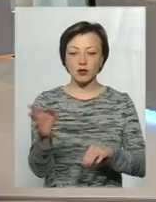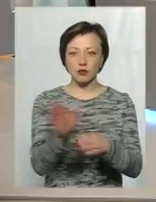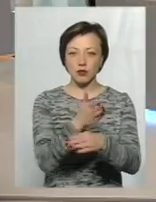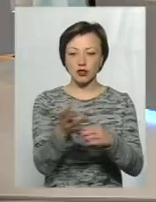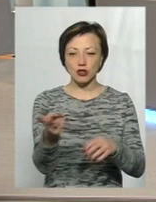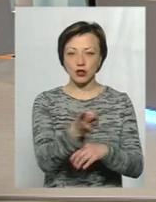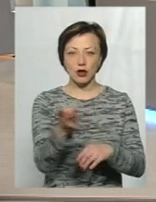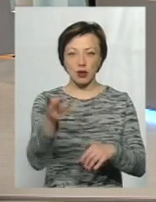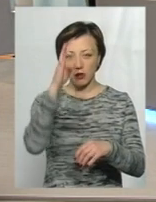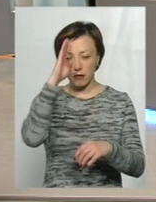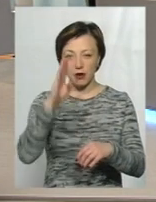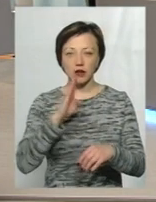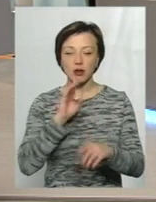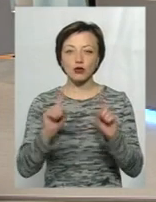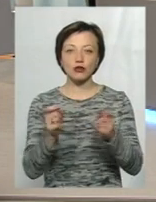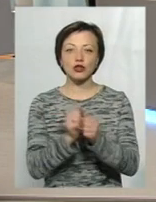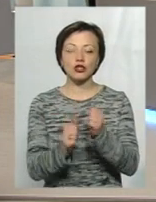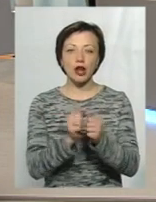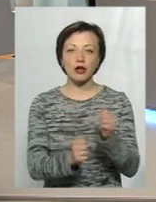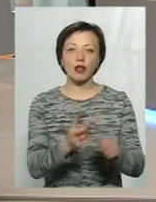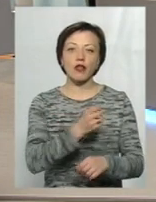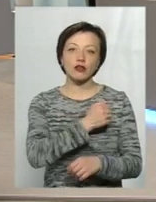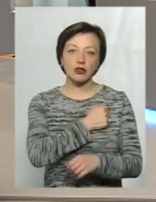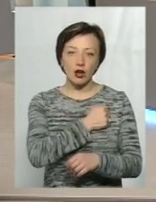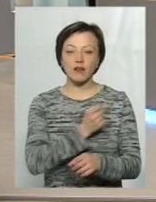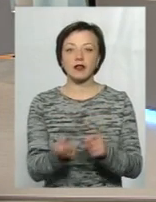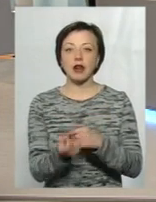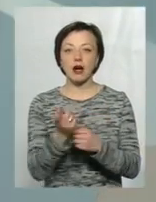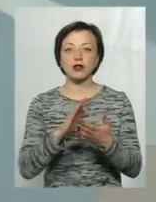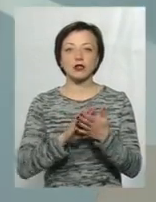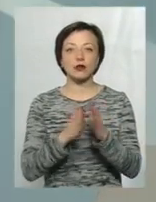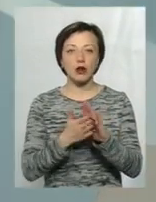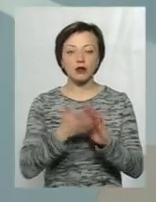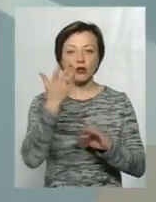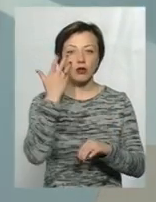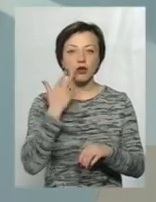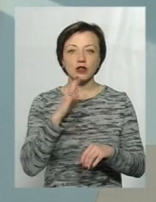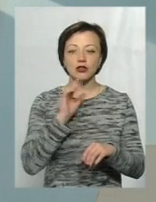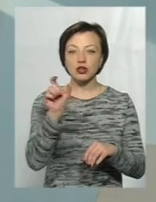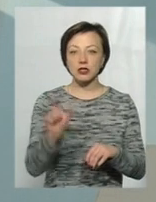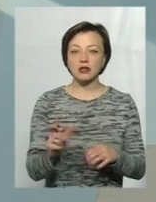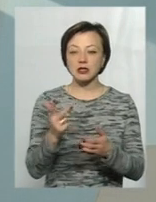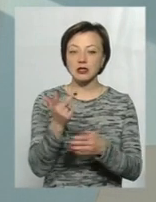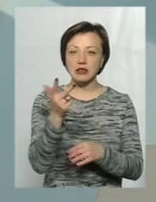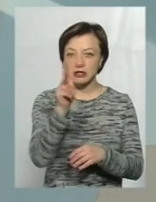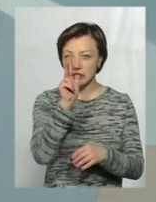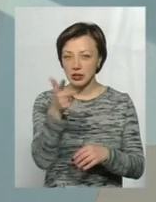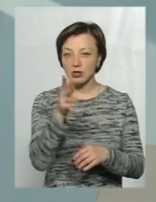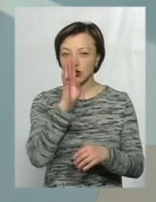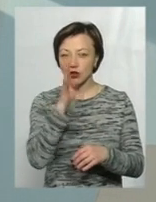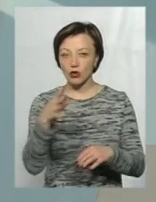партнерами. Дуже часто, на жаль, виникають ситуації, коли жінка, котра вже 3-4 роки в